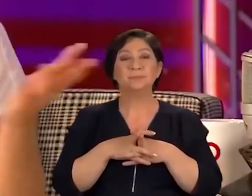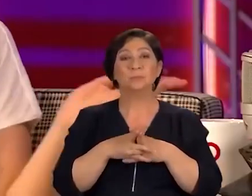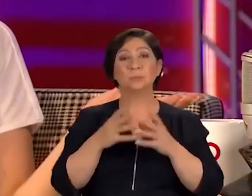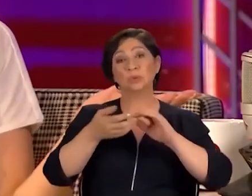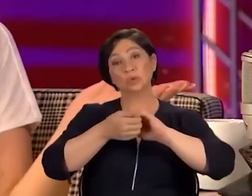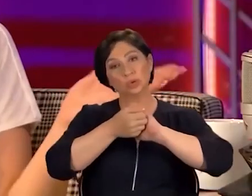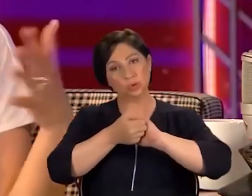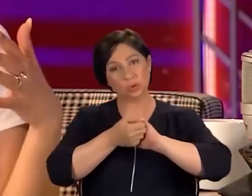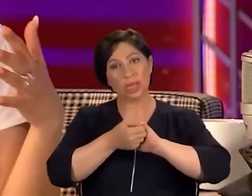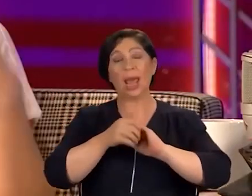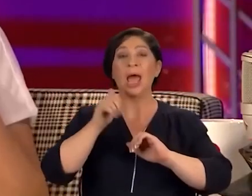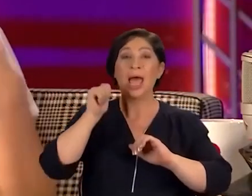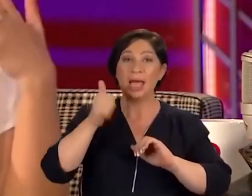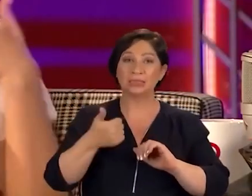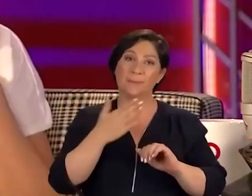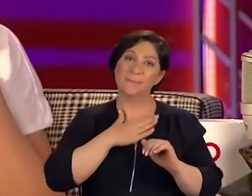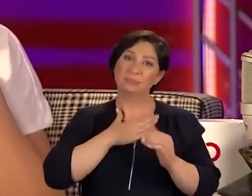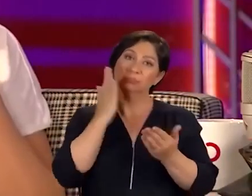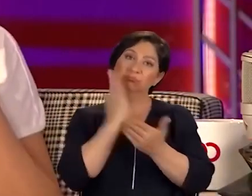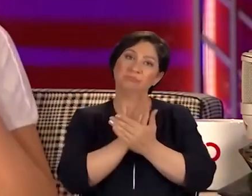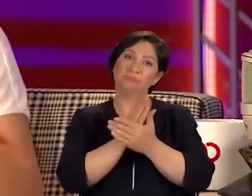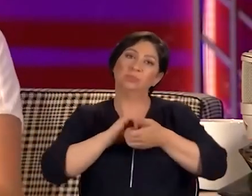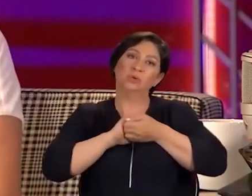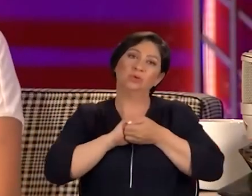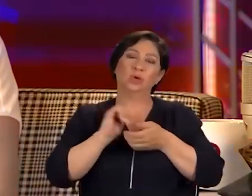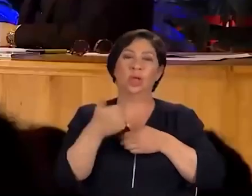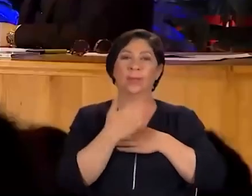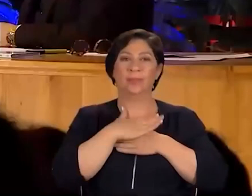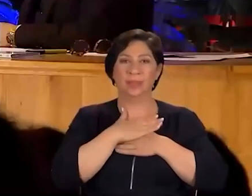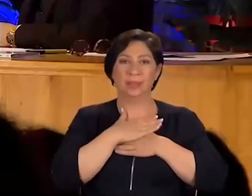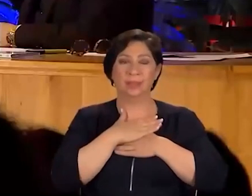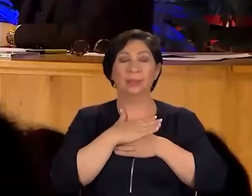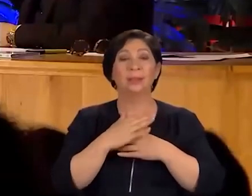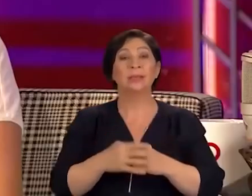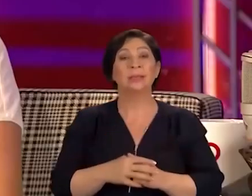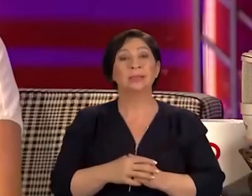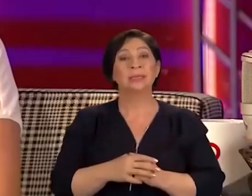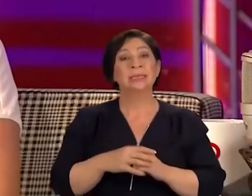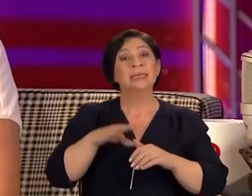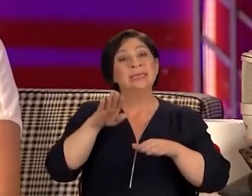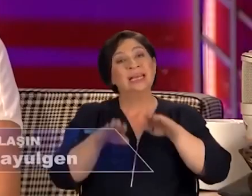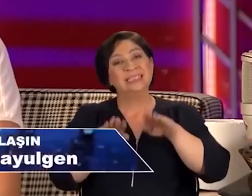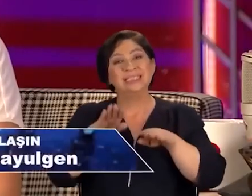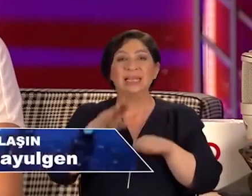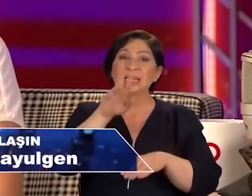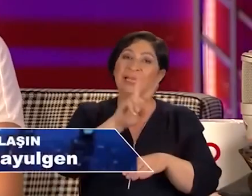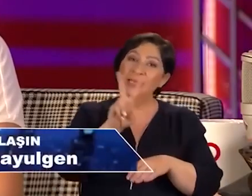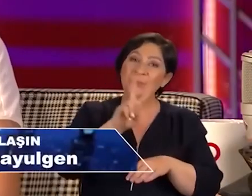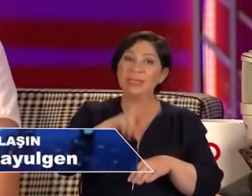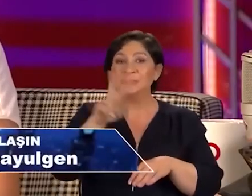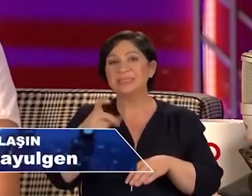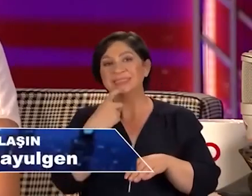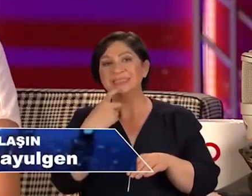şimdi dostluklar her zaman benim için kalıcı olan dostluk. Evet. Ve yaklaşık 20-22 senedir